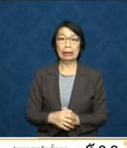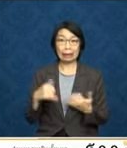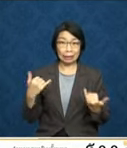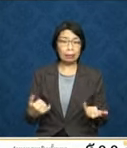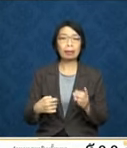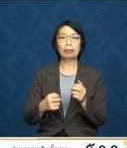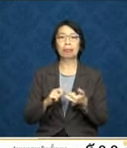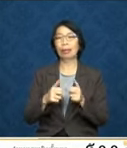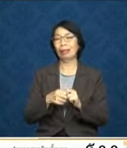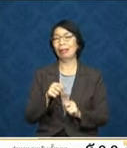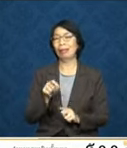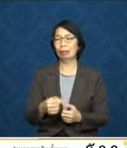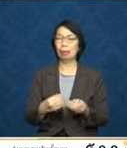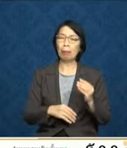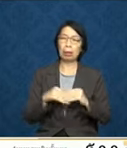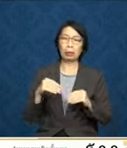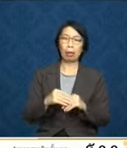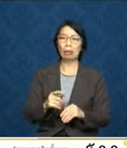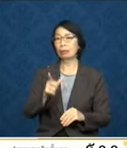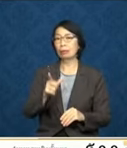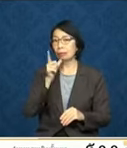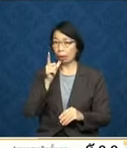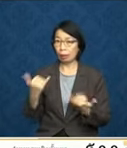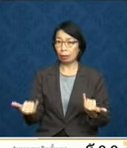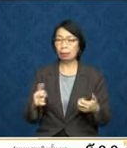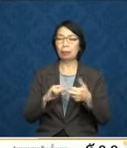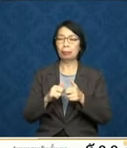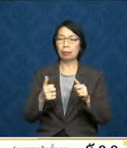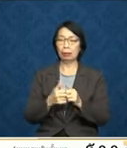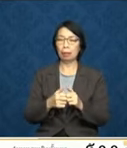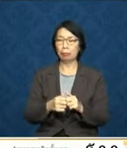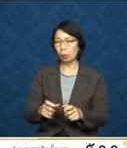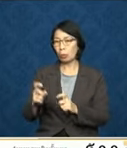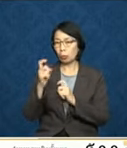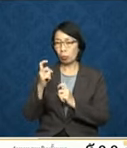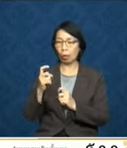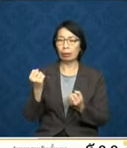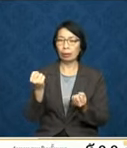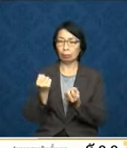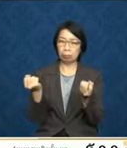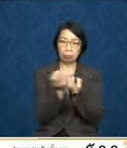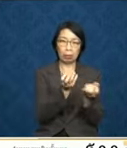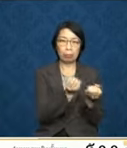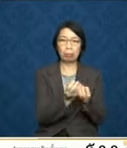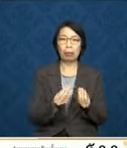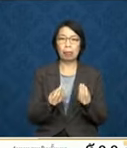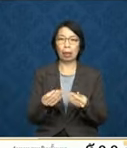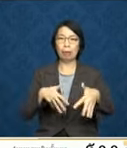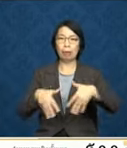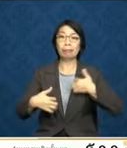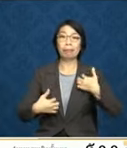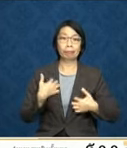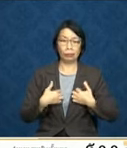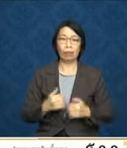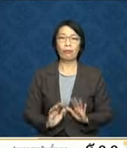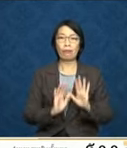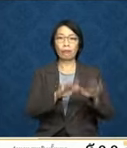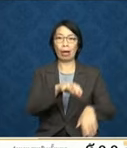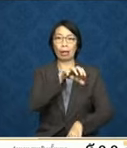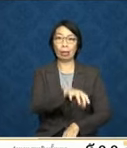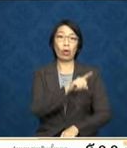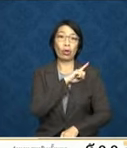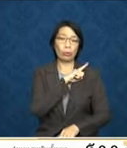ด้วยเหตุนี้เนื่องจากโครงการดังกล่าวเป็นโครงการขนาดใหญ่และเป็นโครงการที่จัดว่ามีความเสี่ยงที่จะสร้างผลกระทบอย่างสูงจึงขอให้หน่วยงานที่เกี่ยวข้องเข้าไปตรวจสอบและดำเนิน